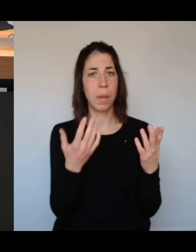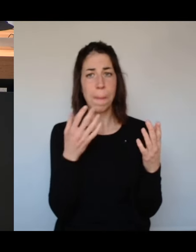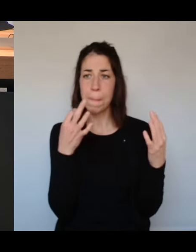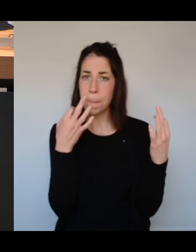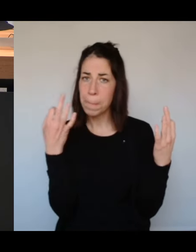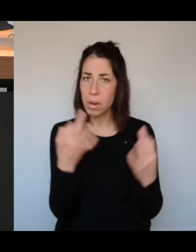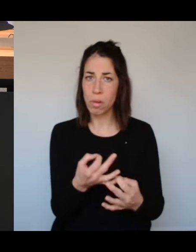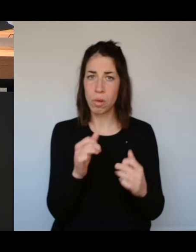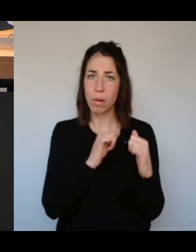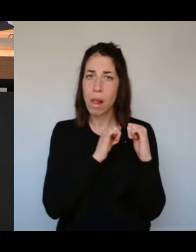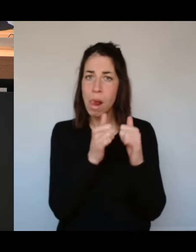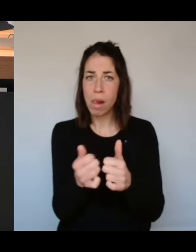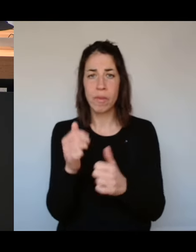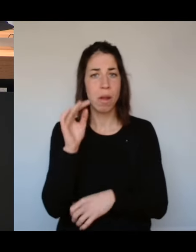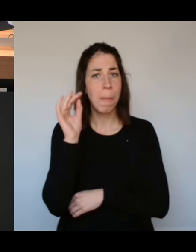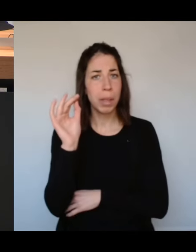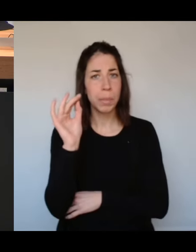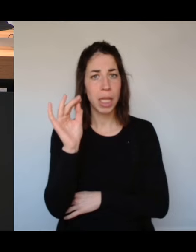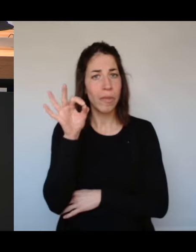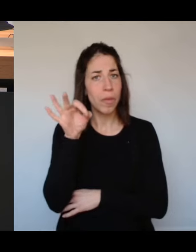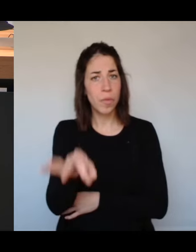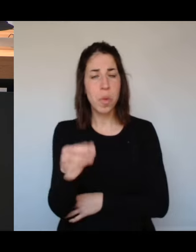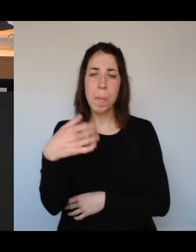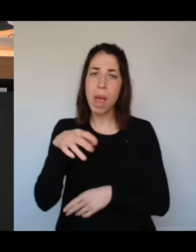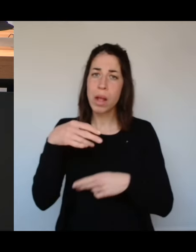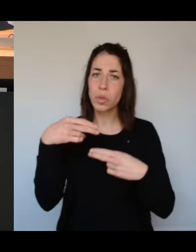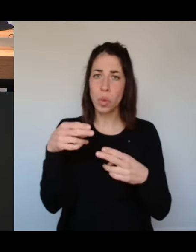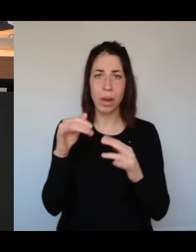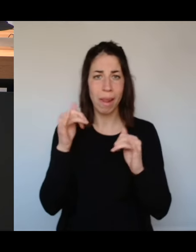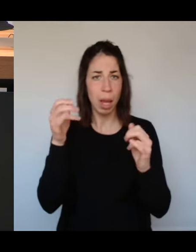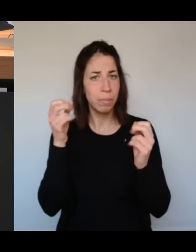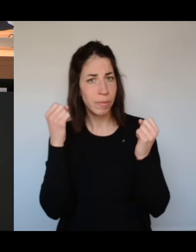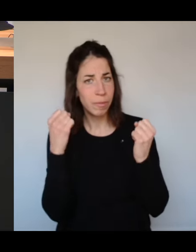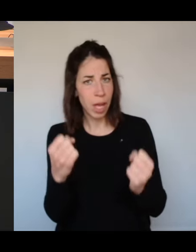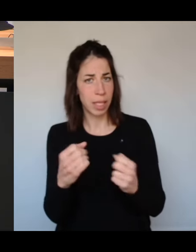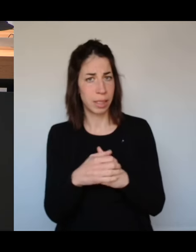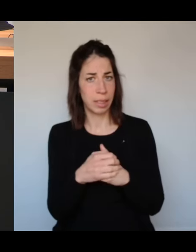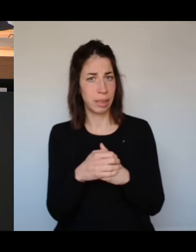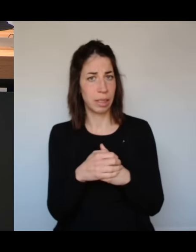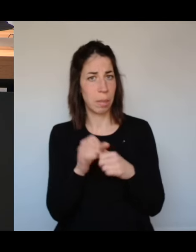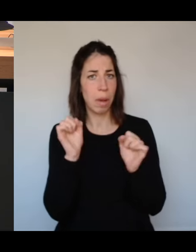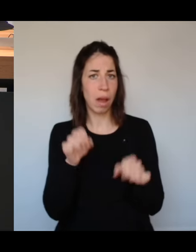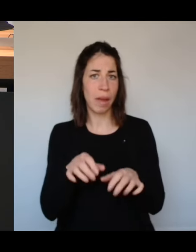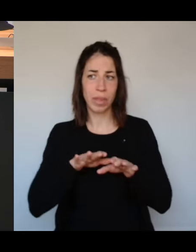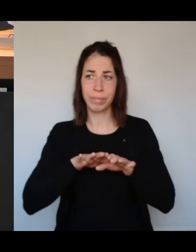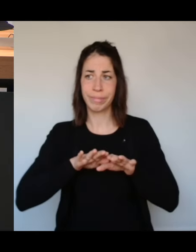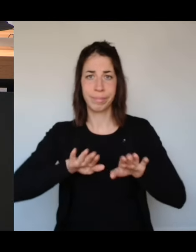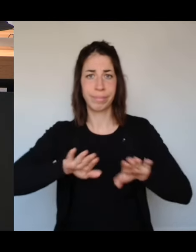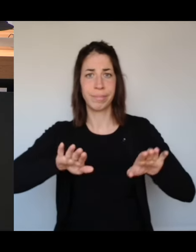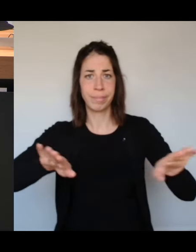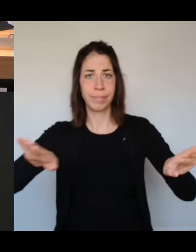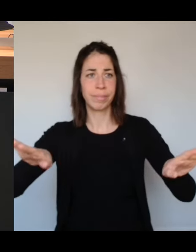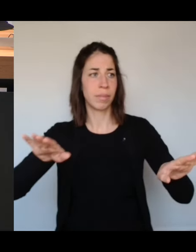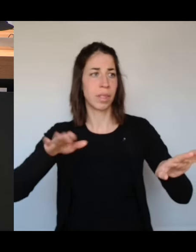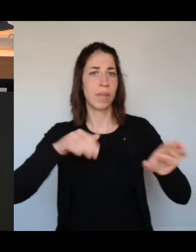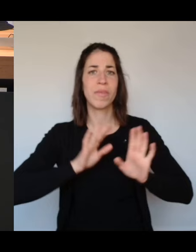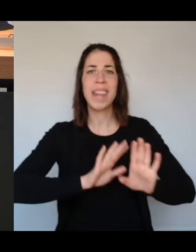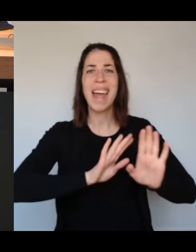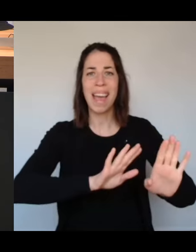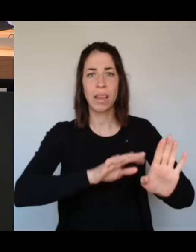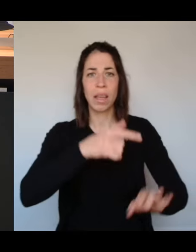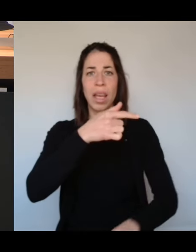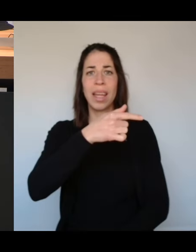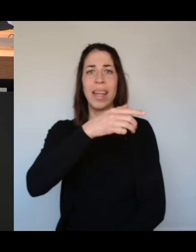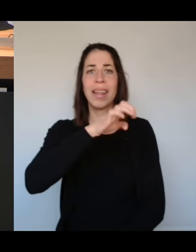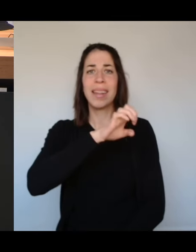Backyard spielen und diese Menschen verdrängen. Nach Treptow, nach Mitte, nach Schöneberg oder auch nach Spandau. Und auch wenn einige